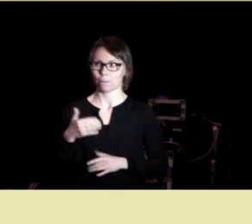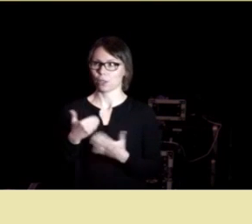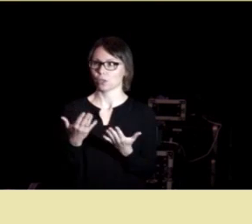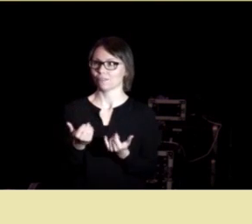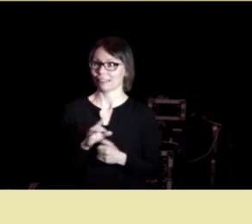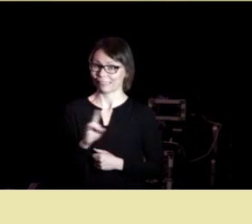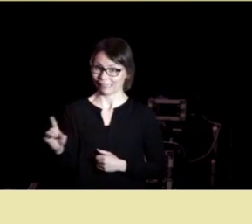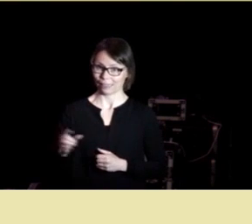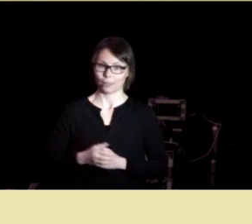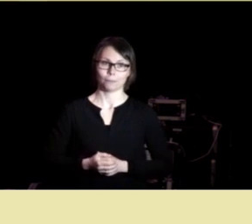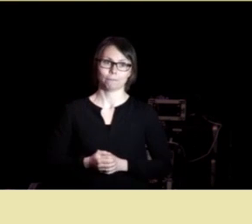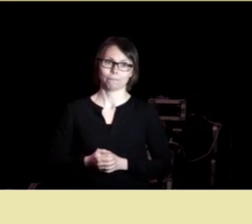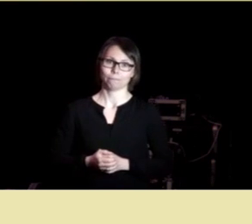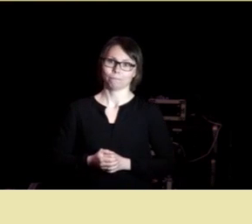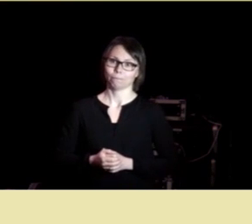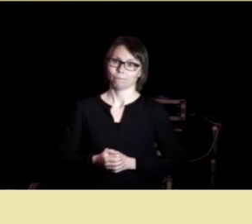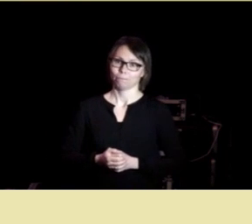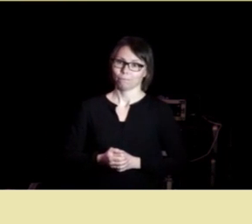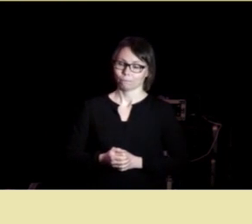dagers ventetid.